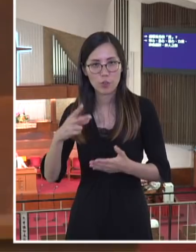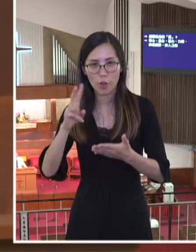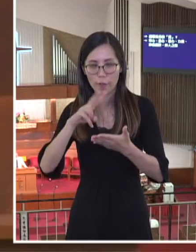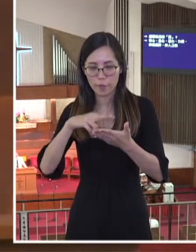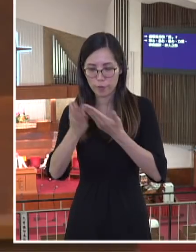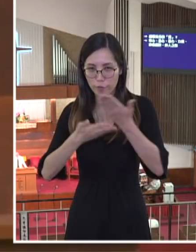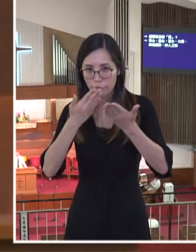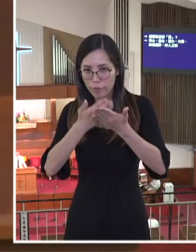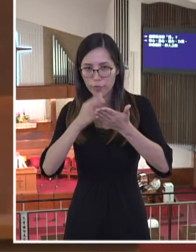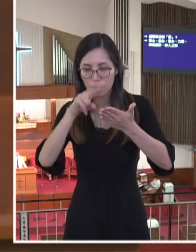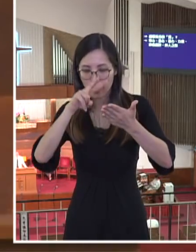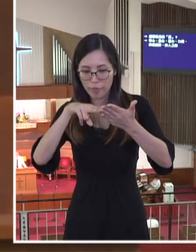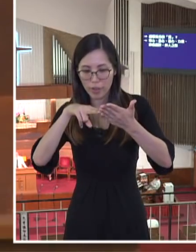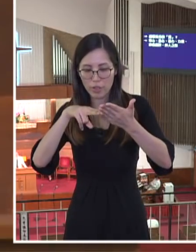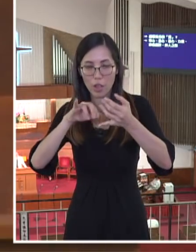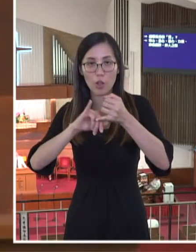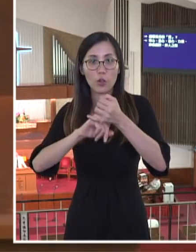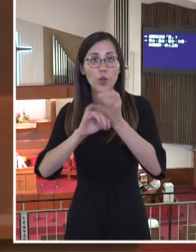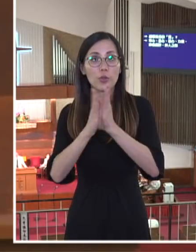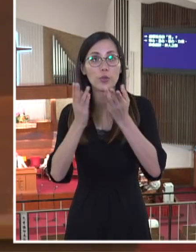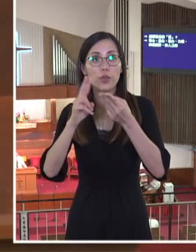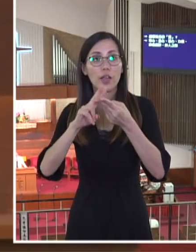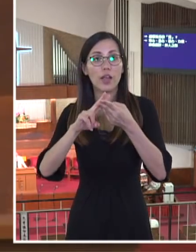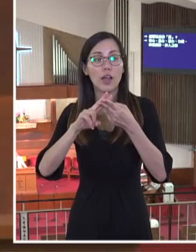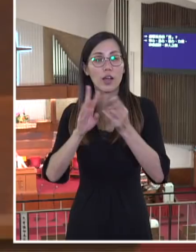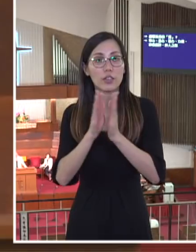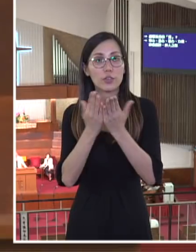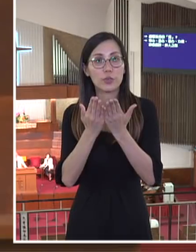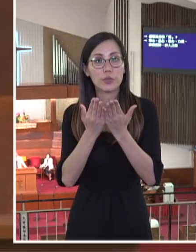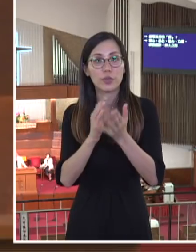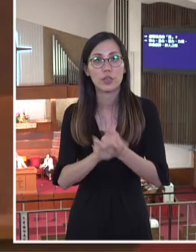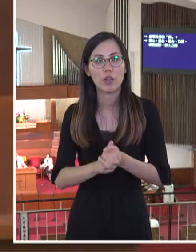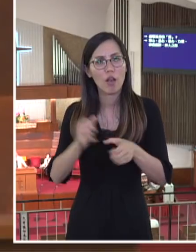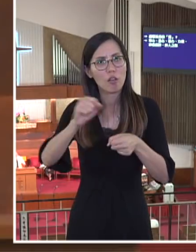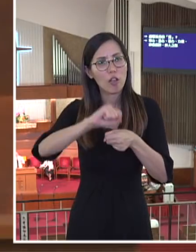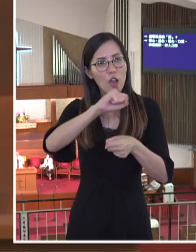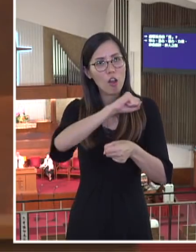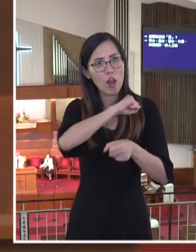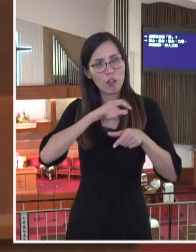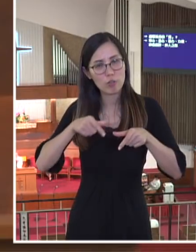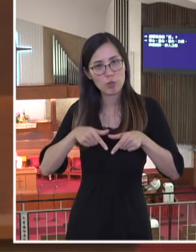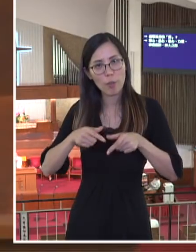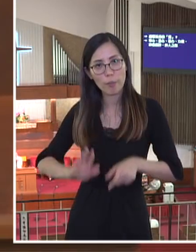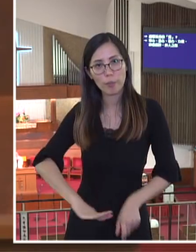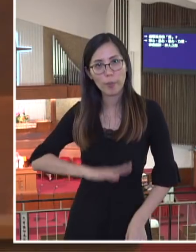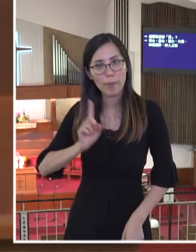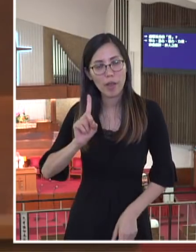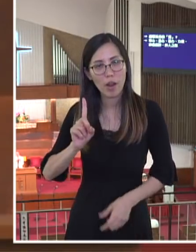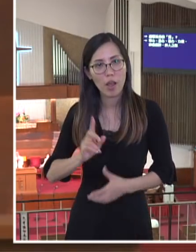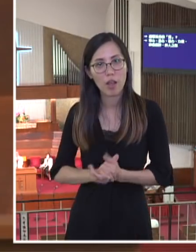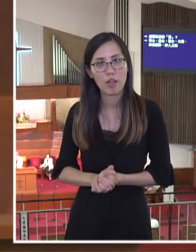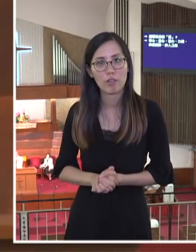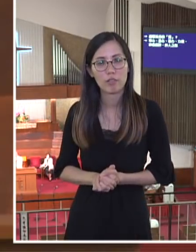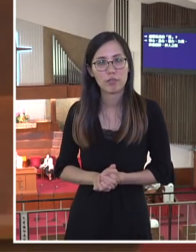看的时候呢，你就可以用回即是加勒去的心，或者他自己这个人呢，承载